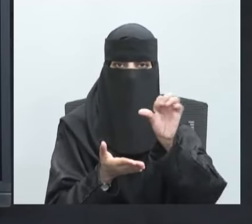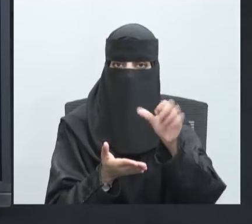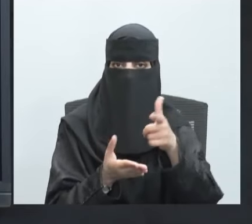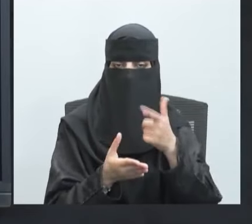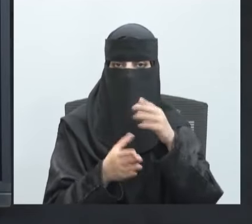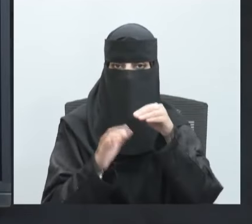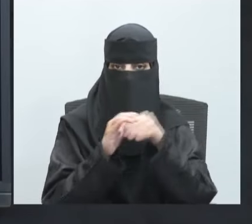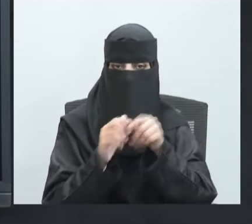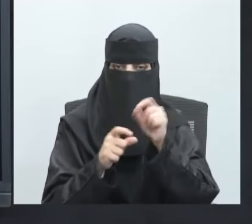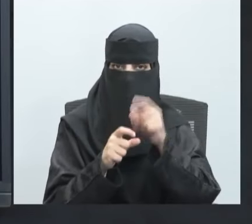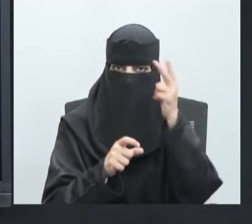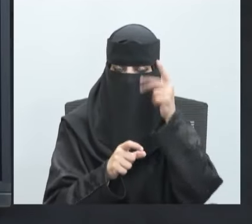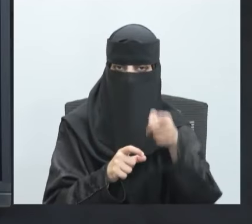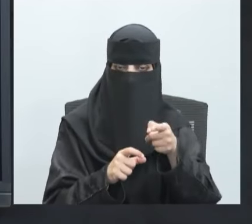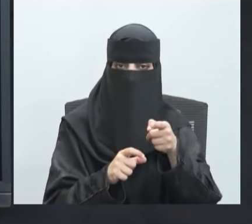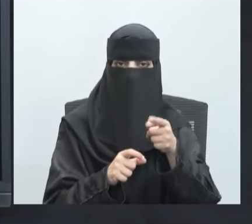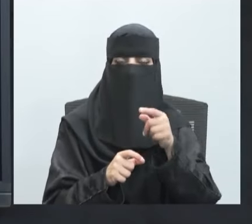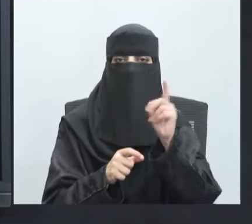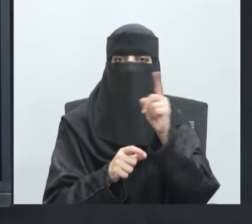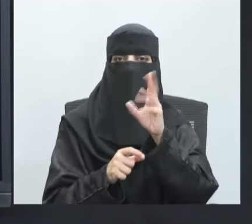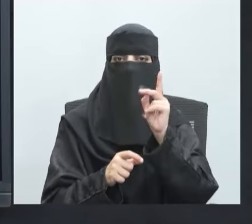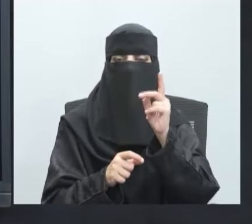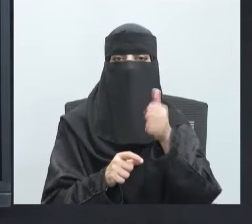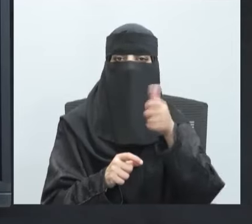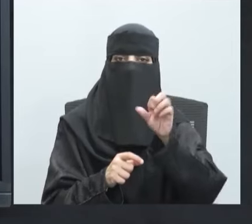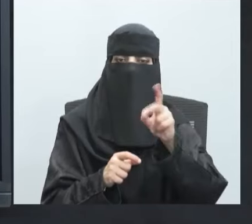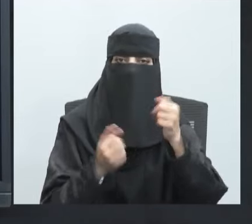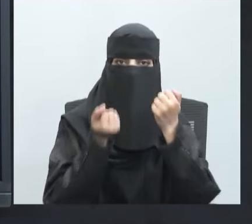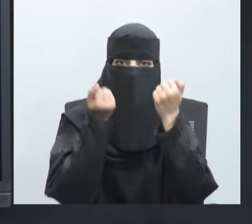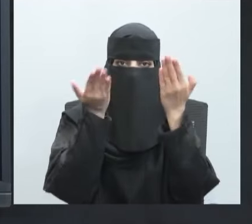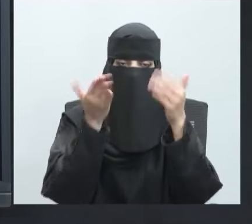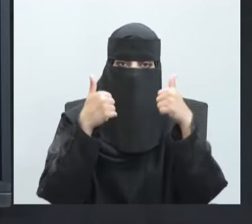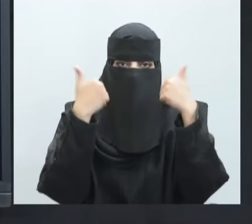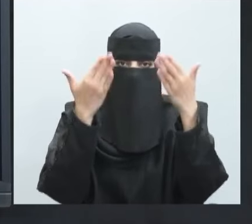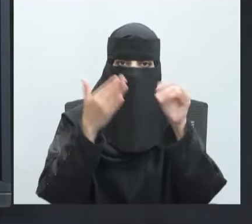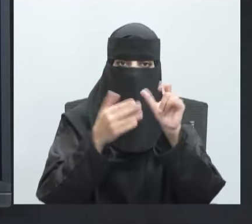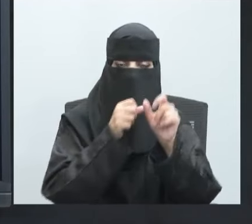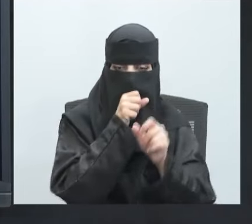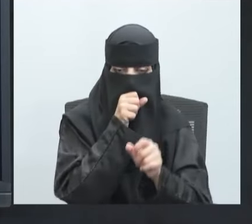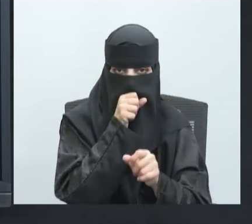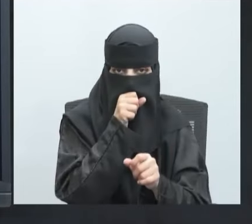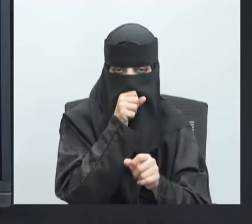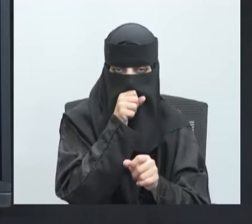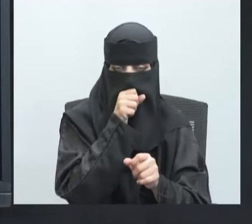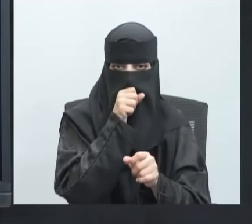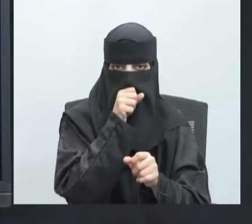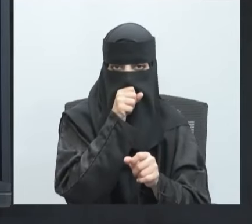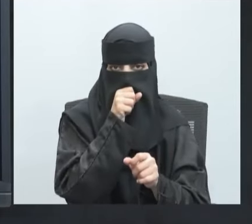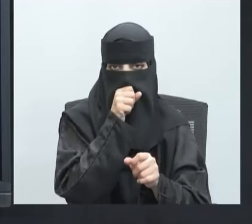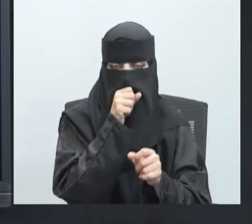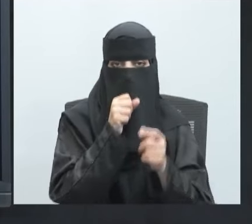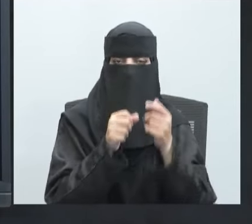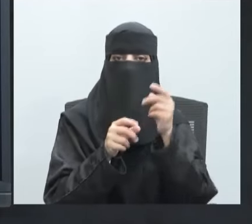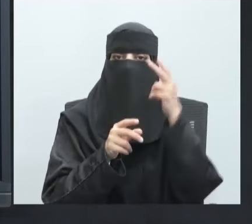يكون داخل المملكه العربيه السعوديه كدوله او ما يصدر للخارج من يعني